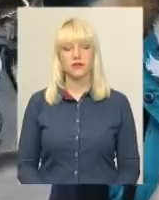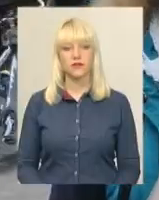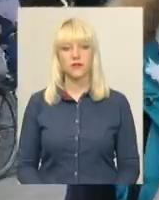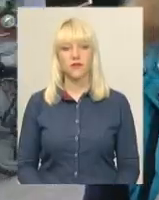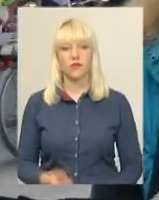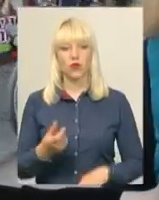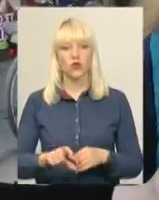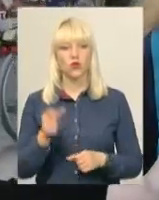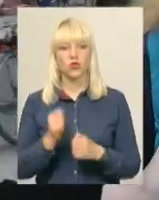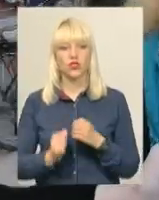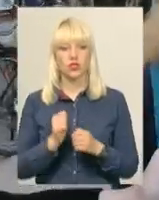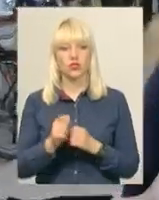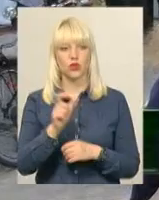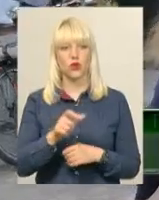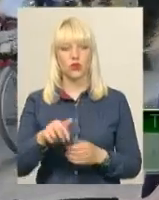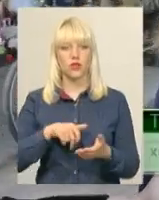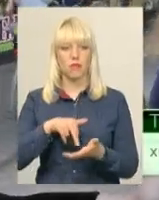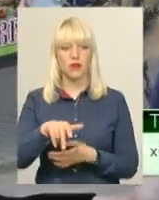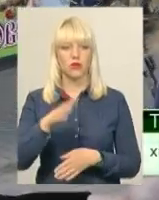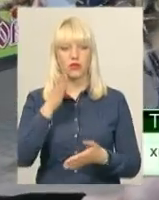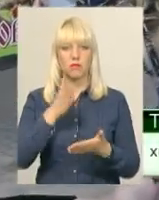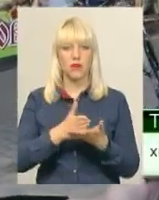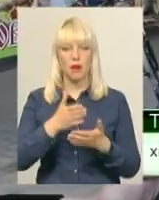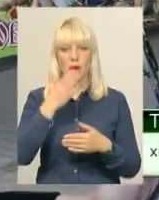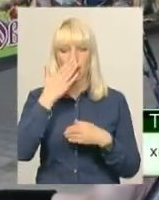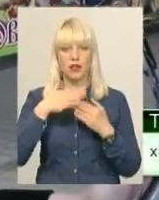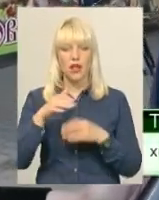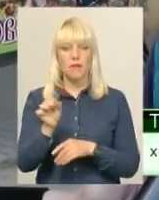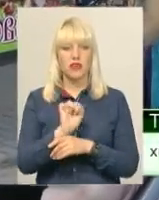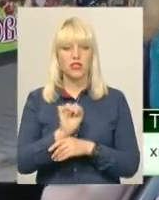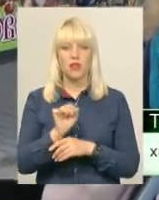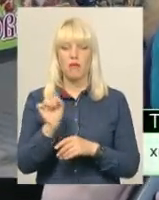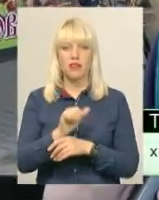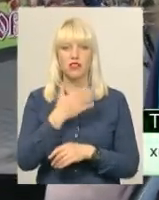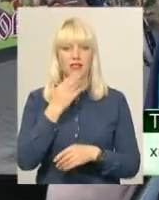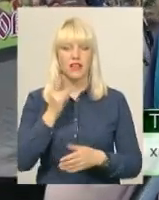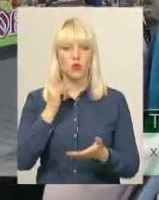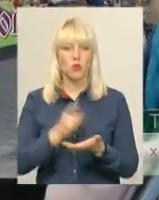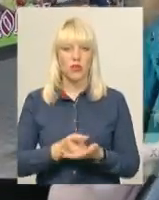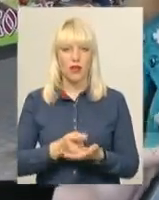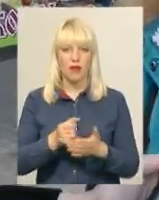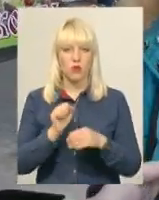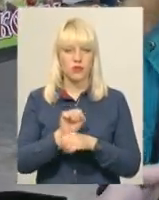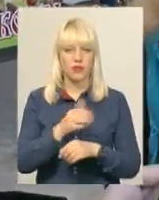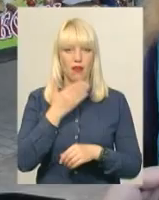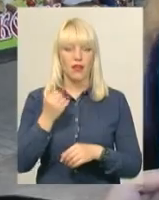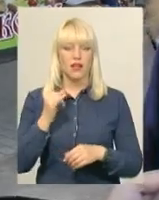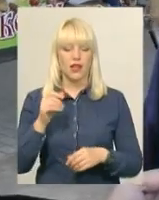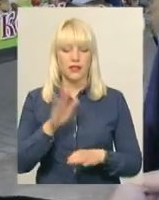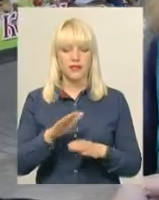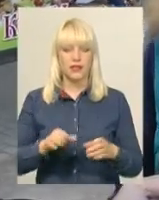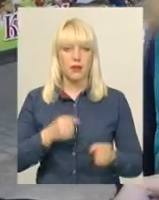Дуже часто люди переходять прямо перед машинами, машини не зупиняються, діти перебігають дорогу. Старі люди